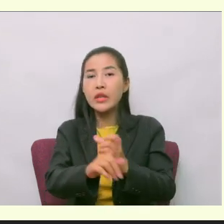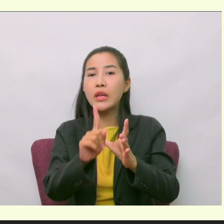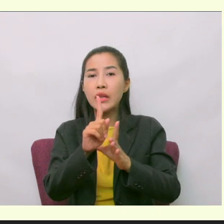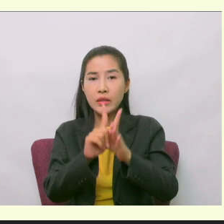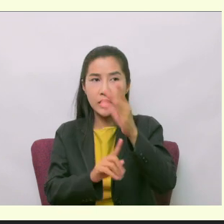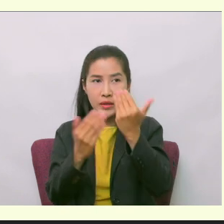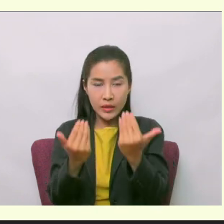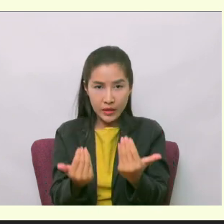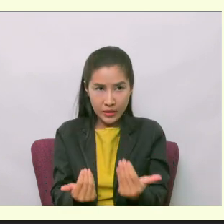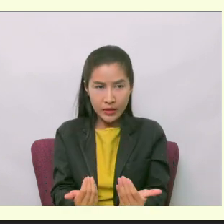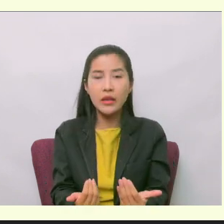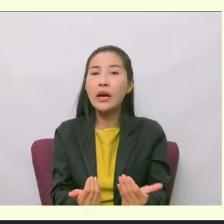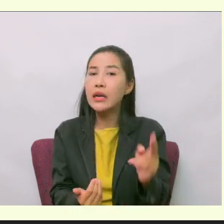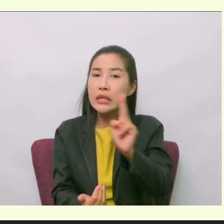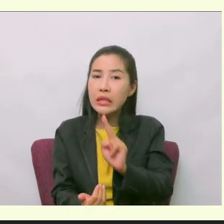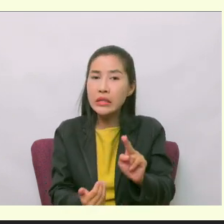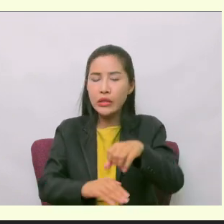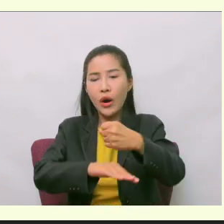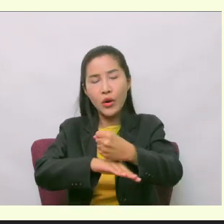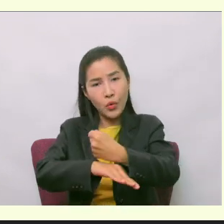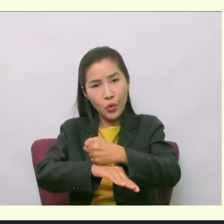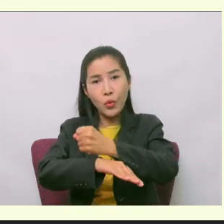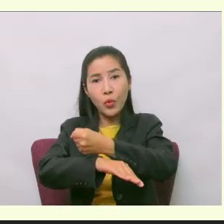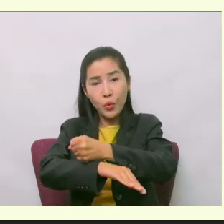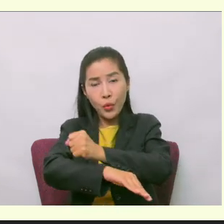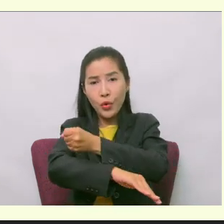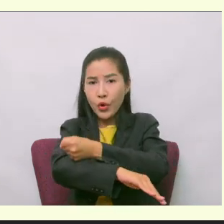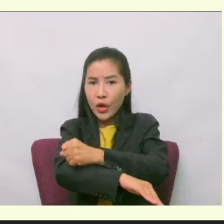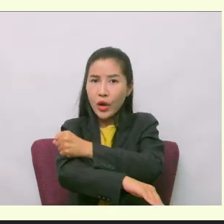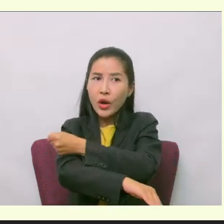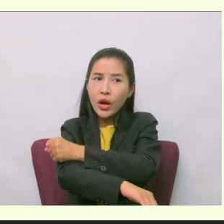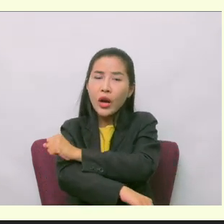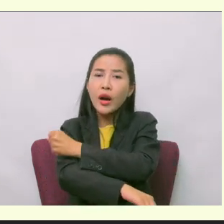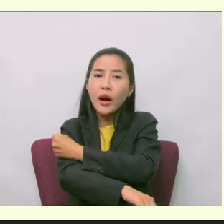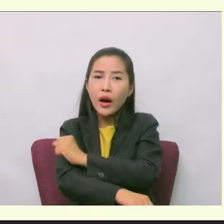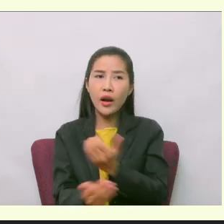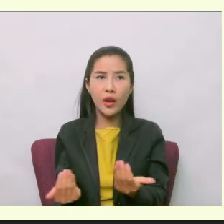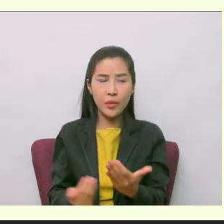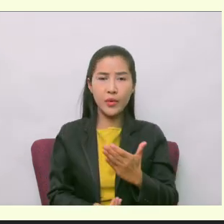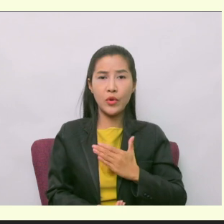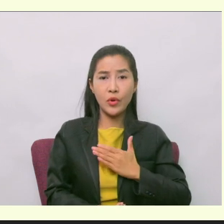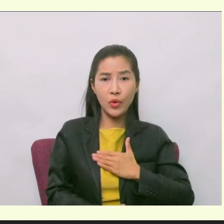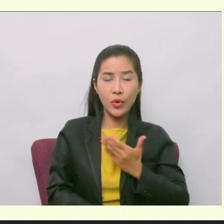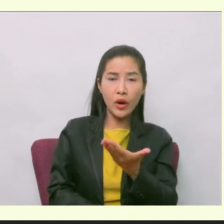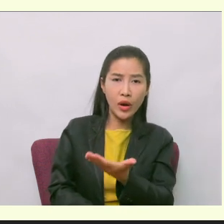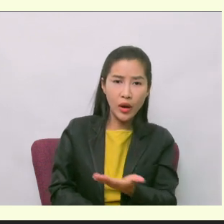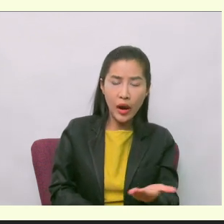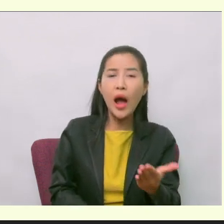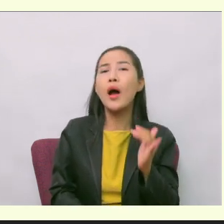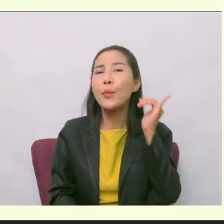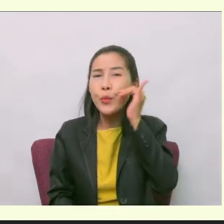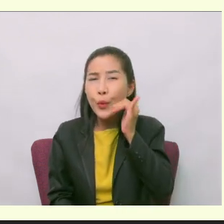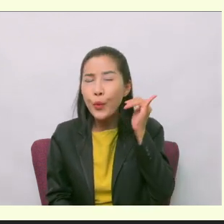ามารถใช้ลูกประคบกับลูกของเรานะคะหรือว่ากับผู้ป่วยที่เราดูแลสุขภาพหรือว่ากับคุณย่าคุณยายเนี่ยค่ะสักสัปด